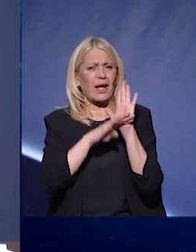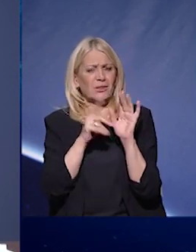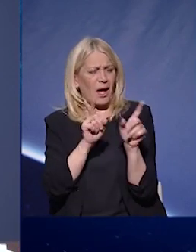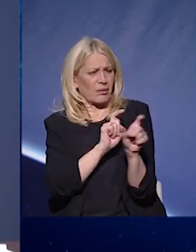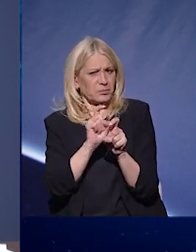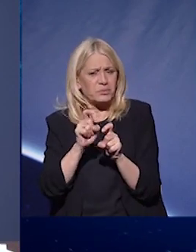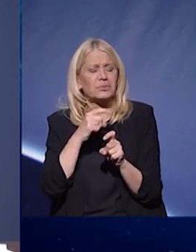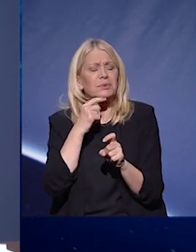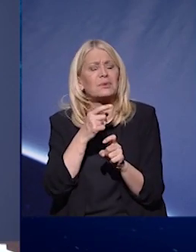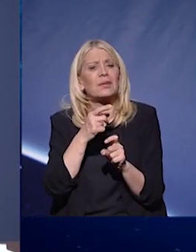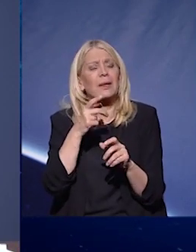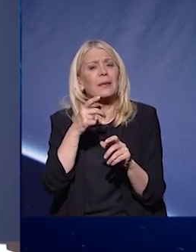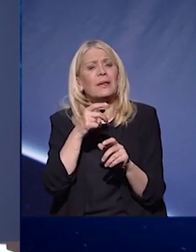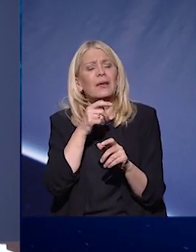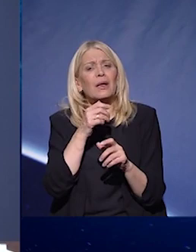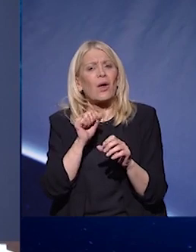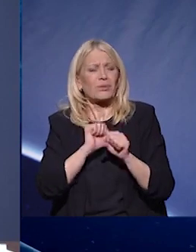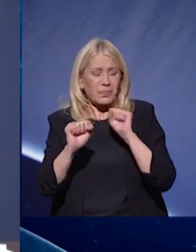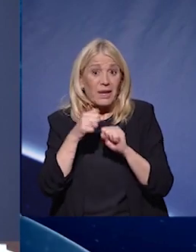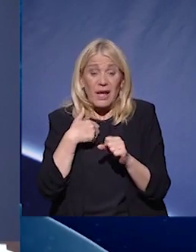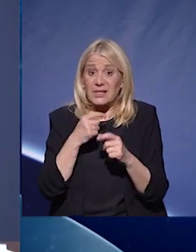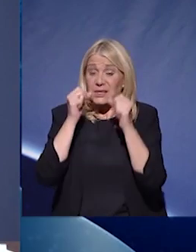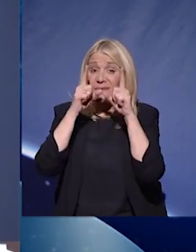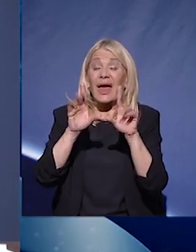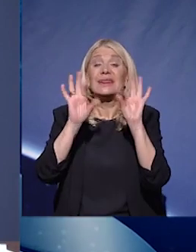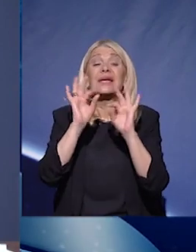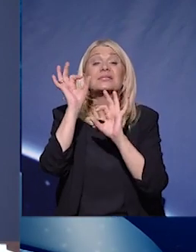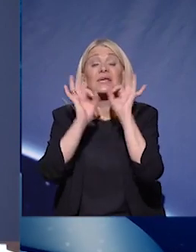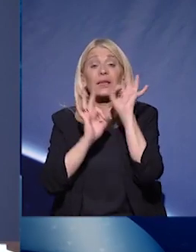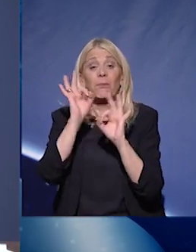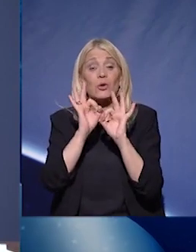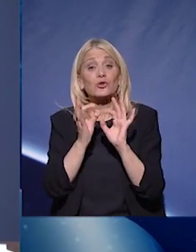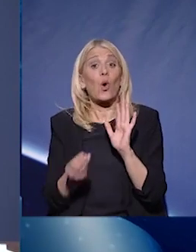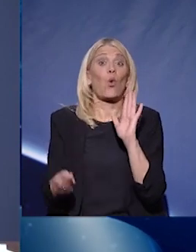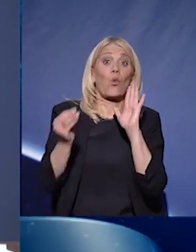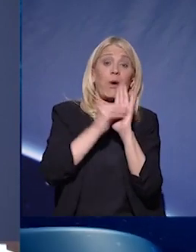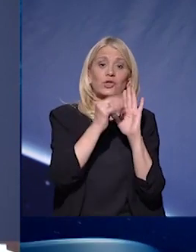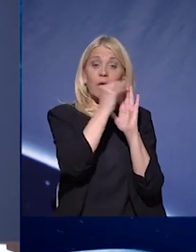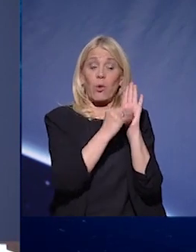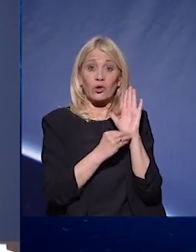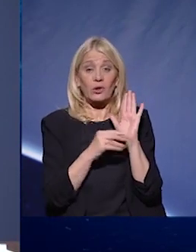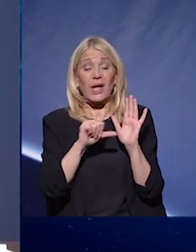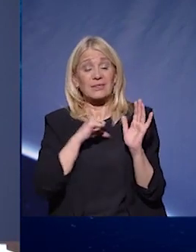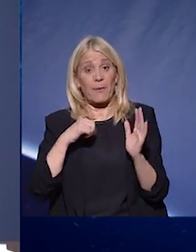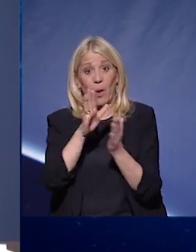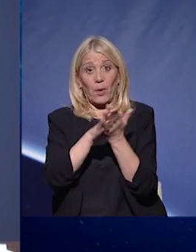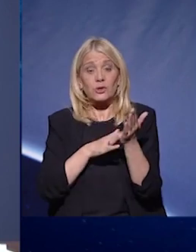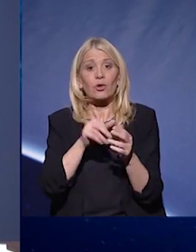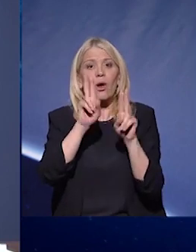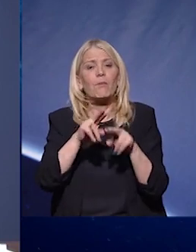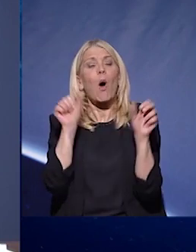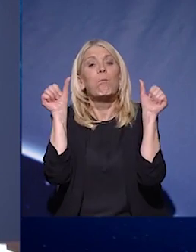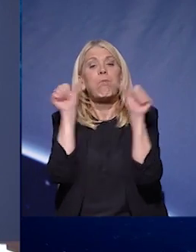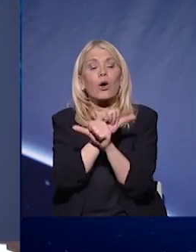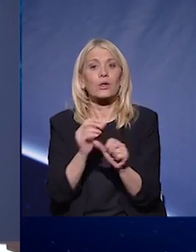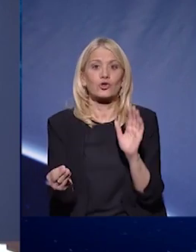imunizaciju, ja sam se iznenadio da 10% ubačenih podataka u samom startu je imao